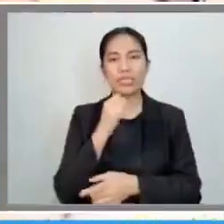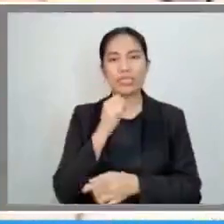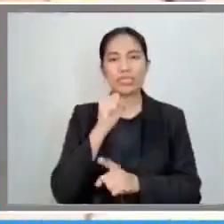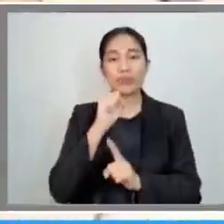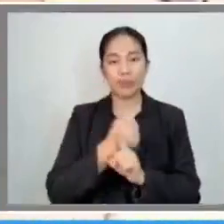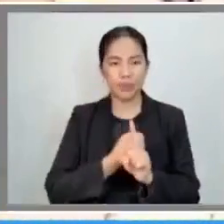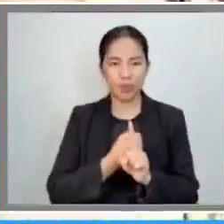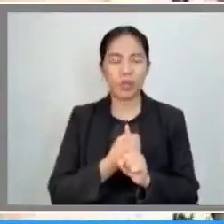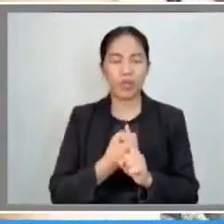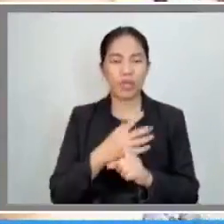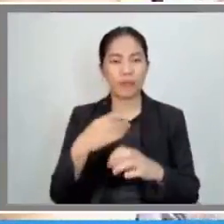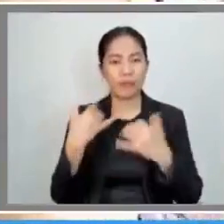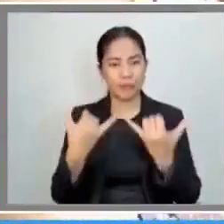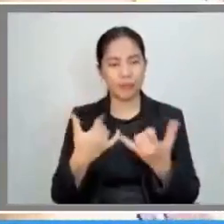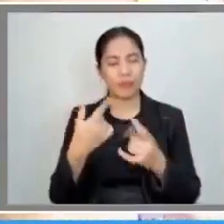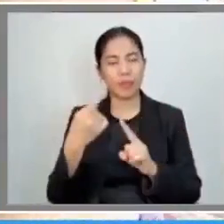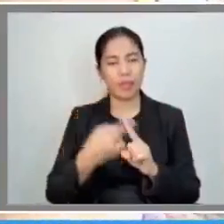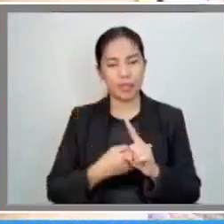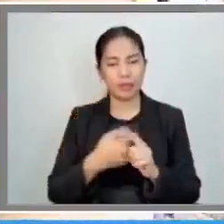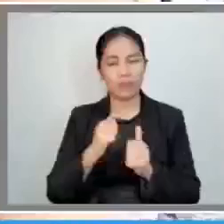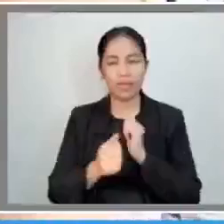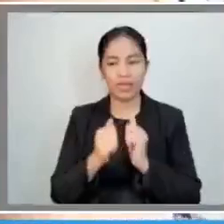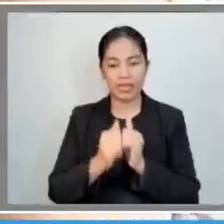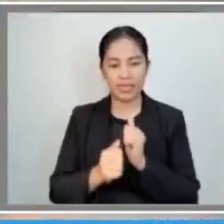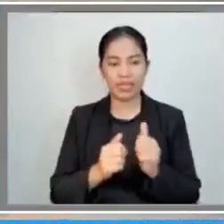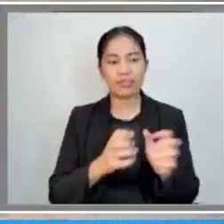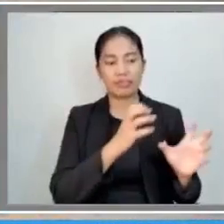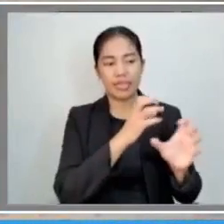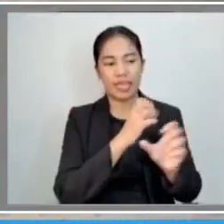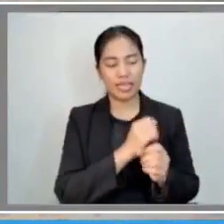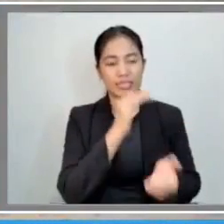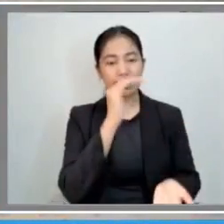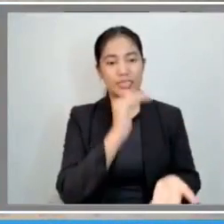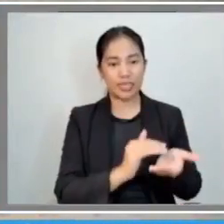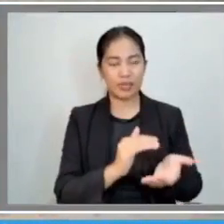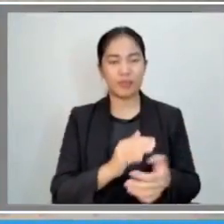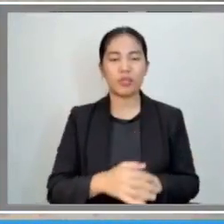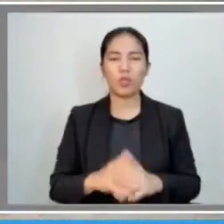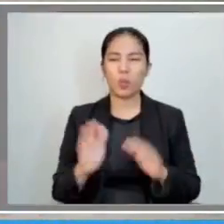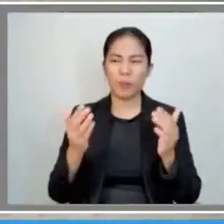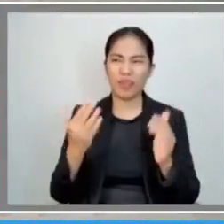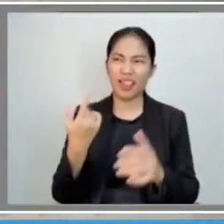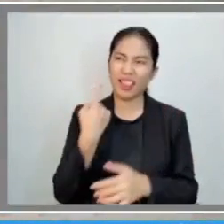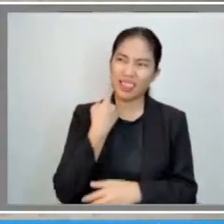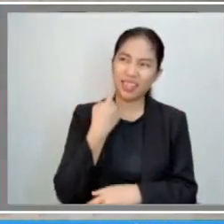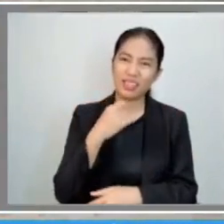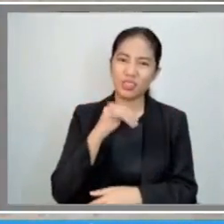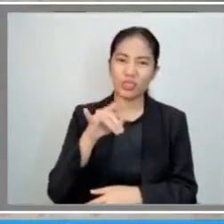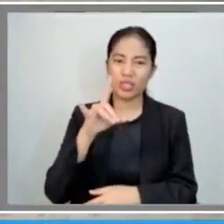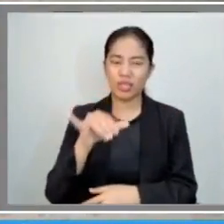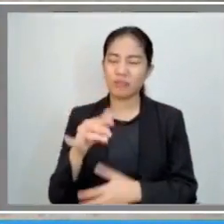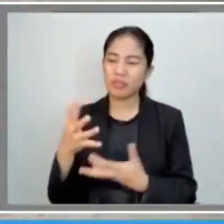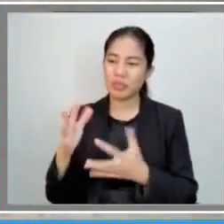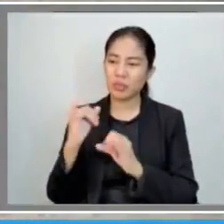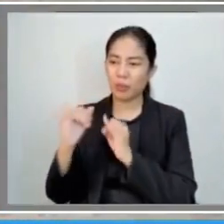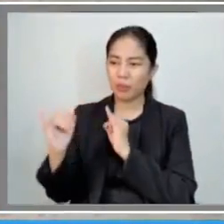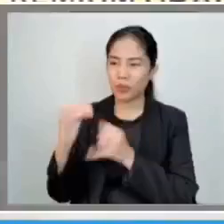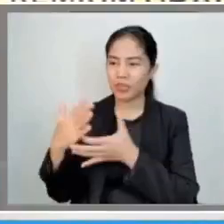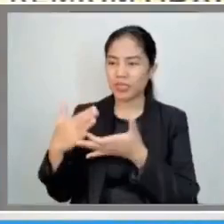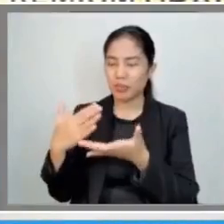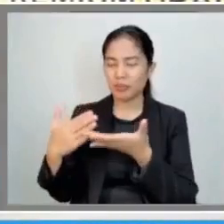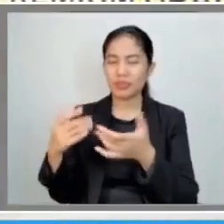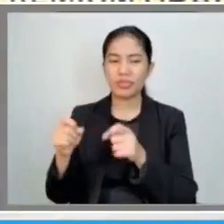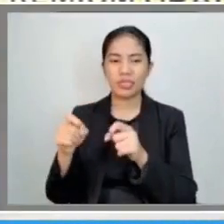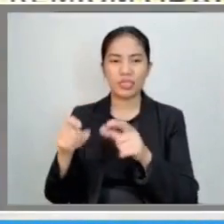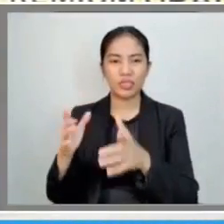kaban ngayon kumpara sa panahong wala pang ani, mga July-August yan. May nakausap din kaming tindera na nung umiiral yung price cap, eh nakahanap